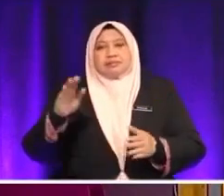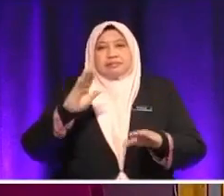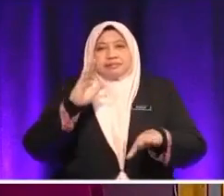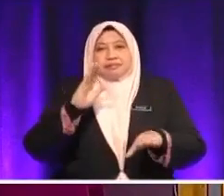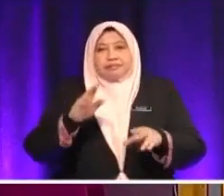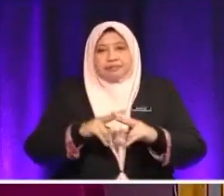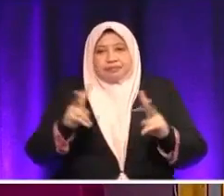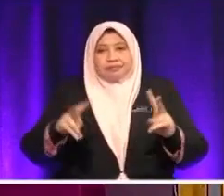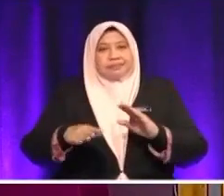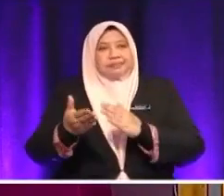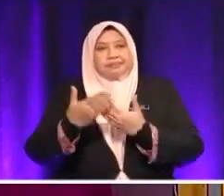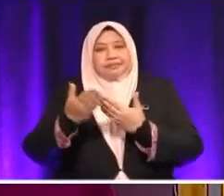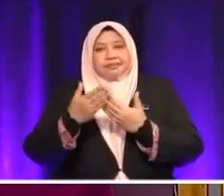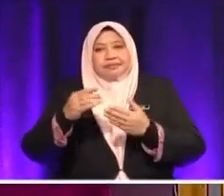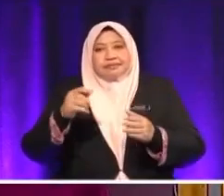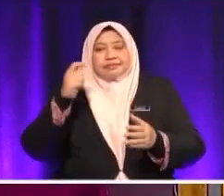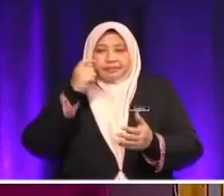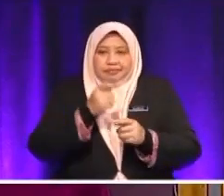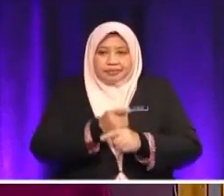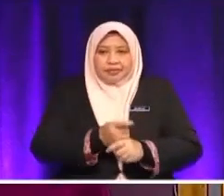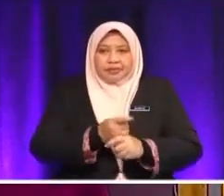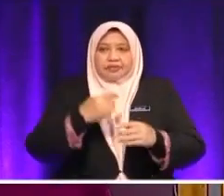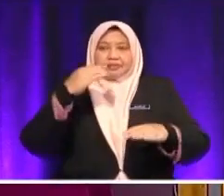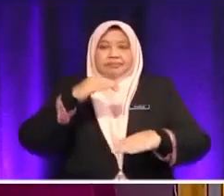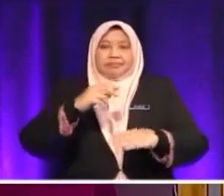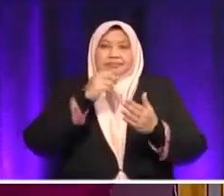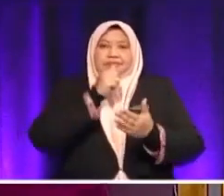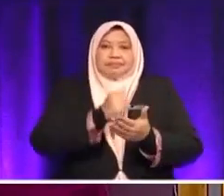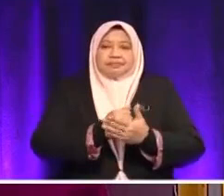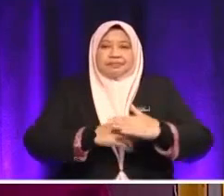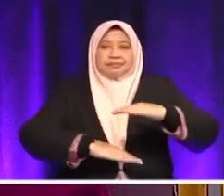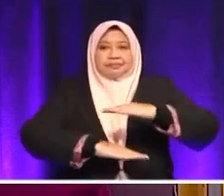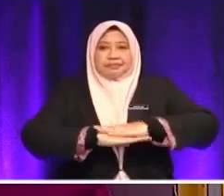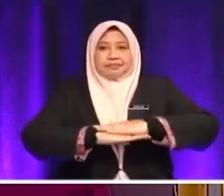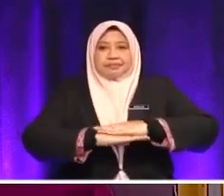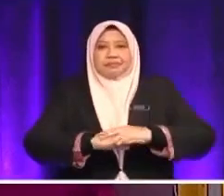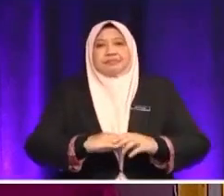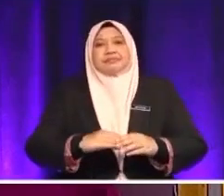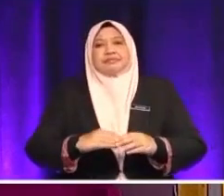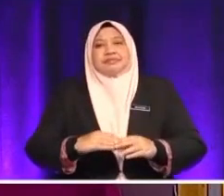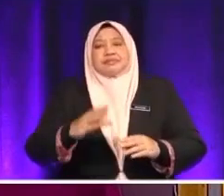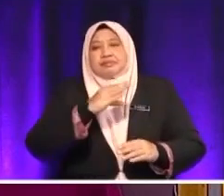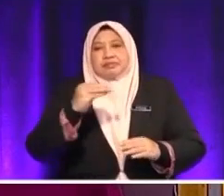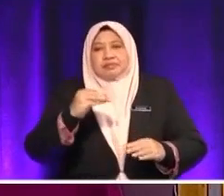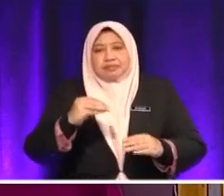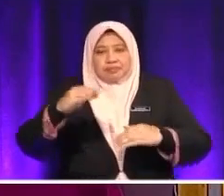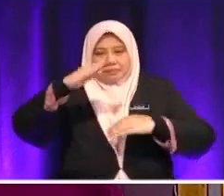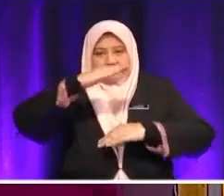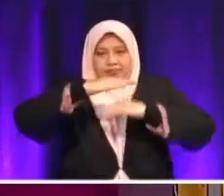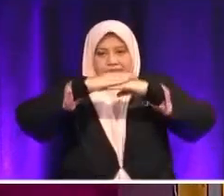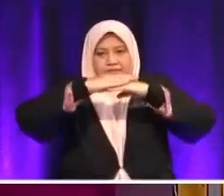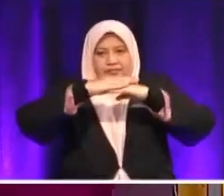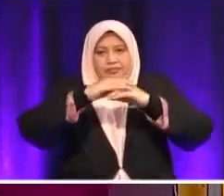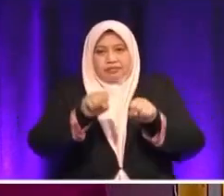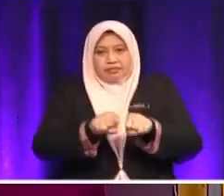nilai minimum dahulu H5 murid buat sehingga maksimum jadi skalanya adalah